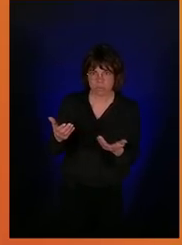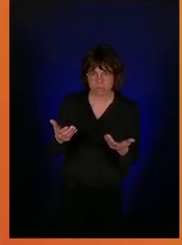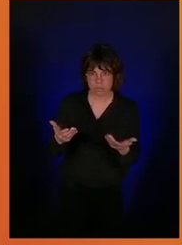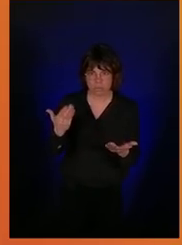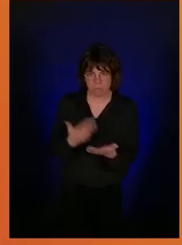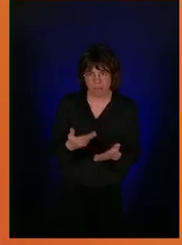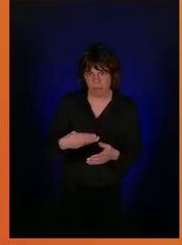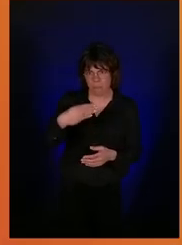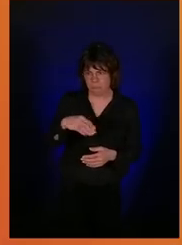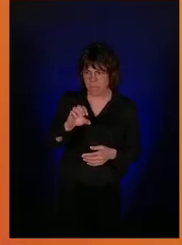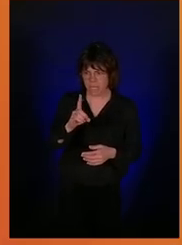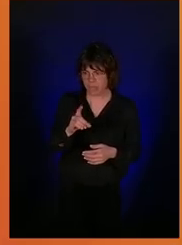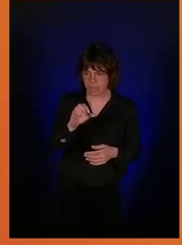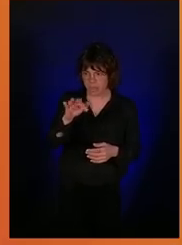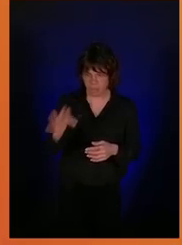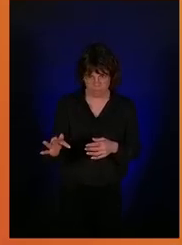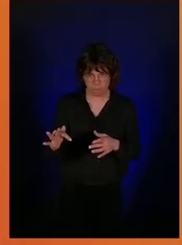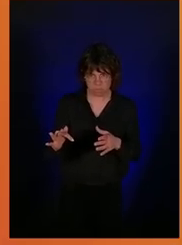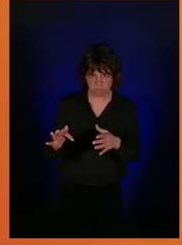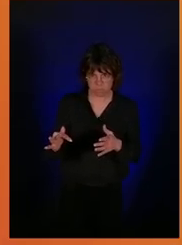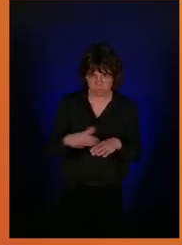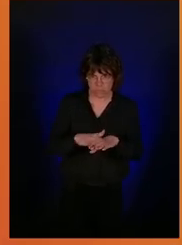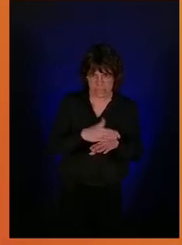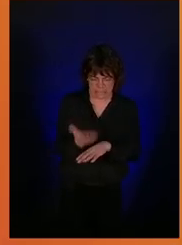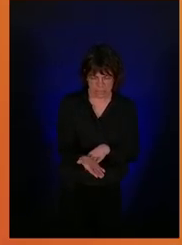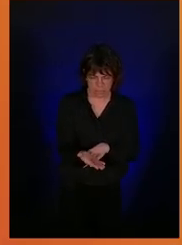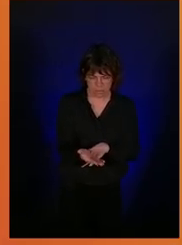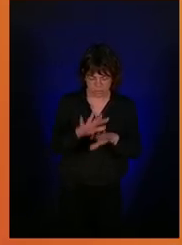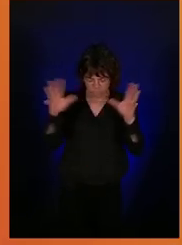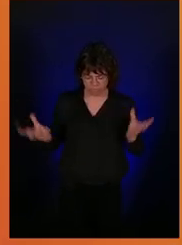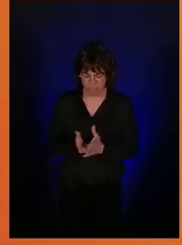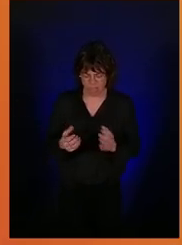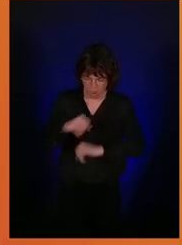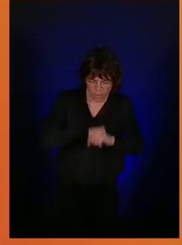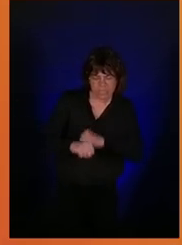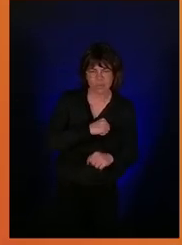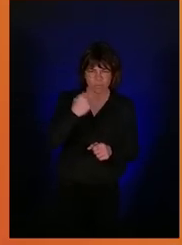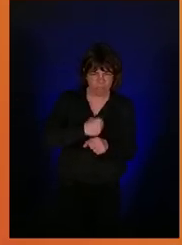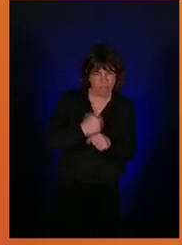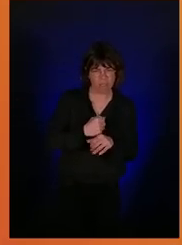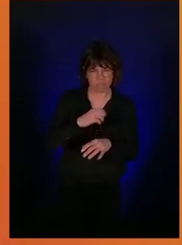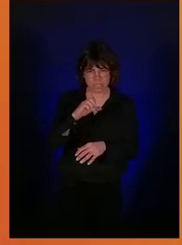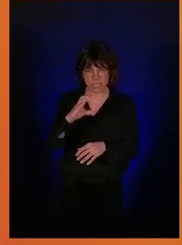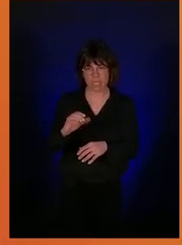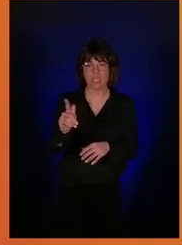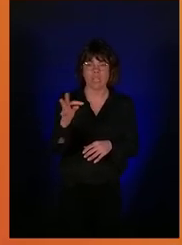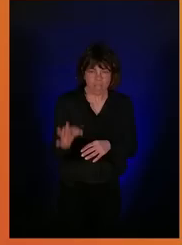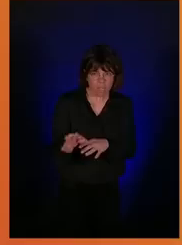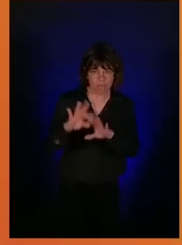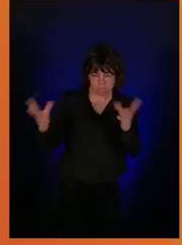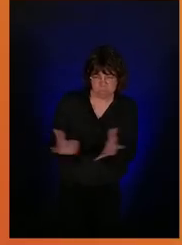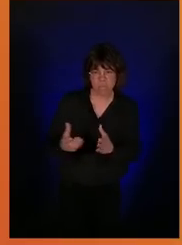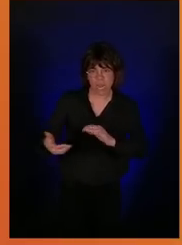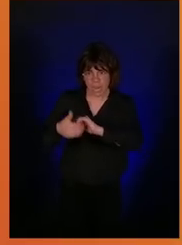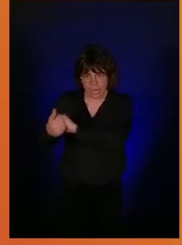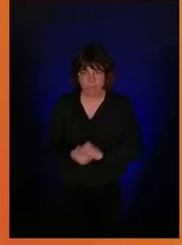avec le MEDEF. Face à cela, le travail d'organisation et de dynamisation de notre CGT, fait par notre camarade